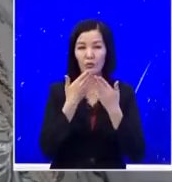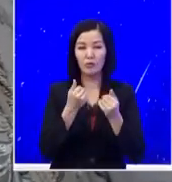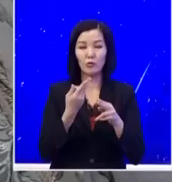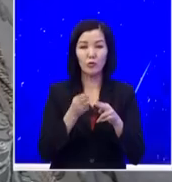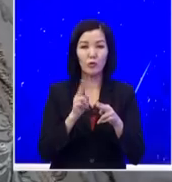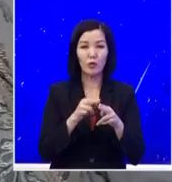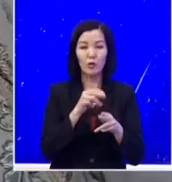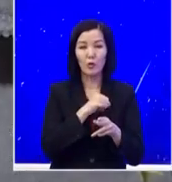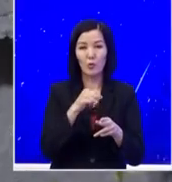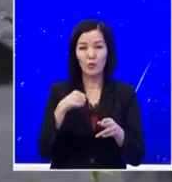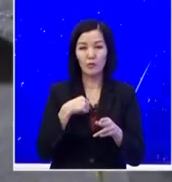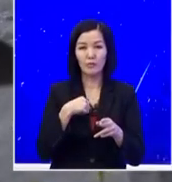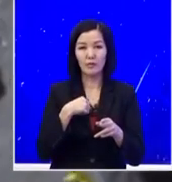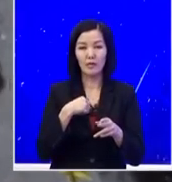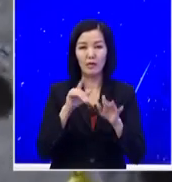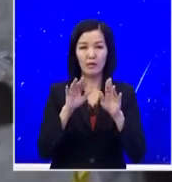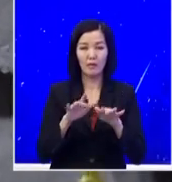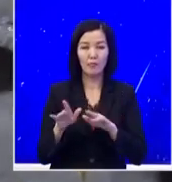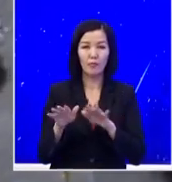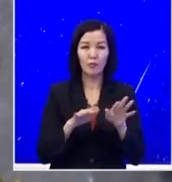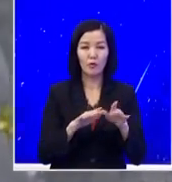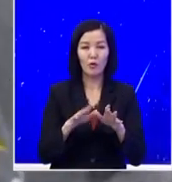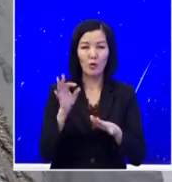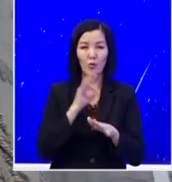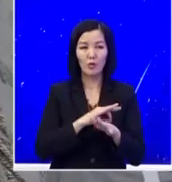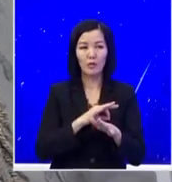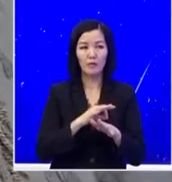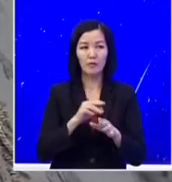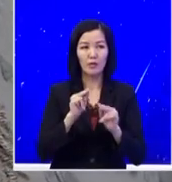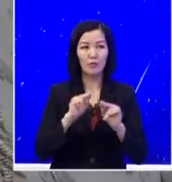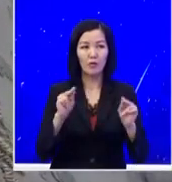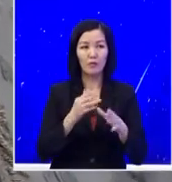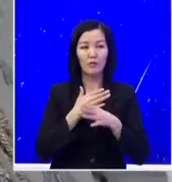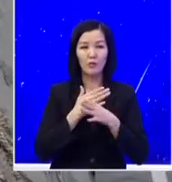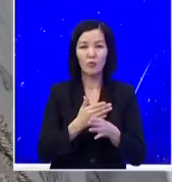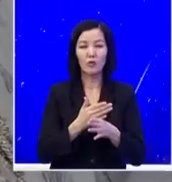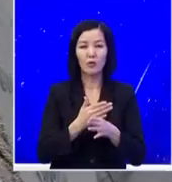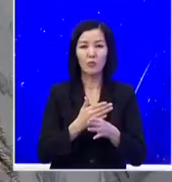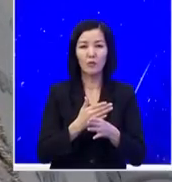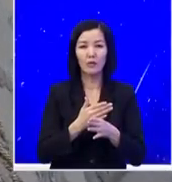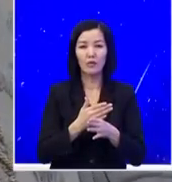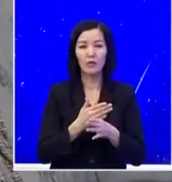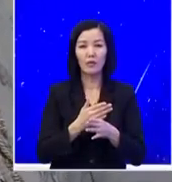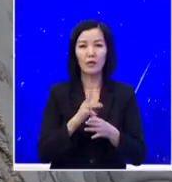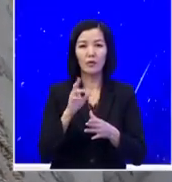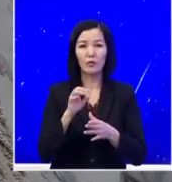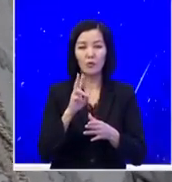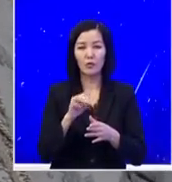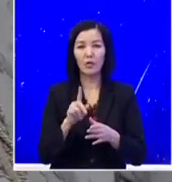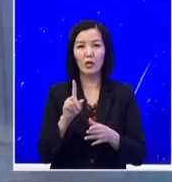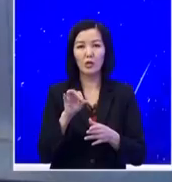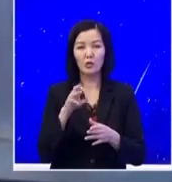Себебі өзімізде біз енді бұрыннан компьютер қолданамыз. Мұғалімдердің қолдауымен өттік күнделік кезетімізді,